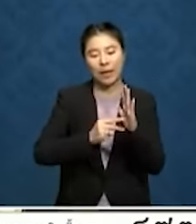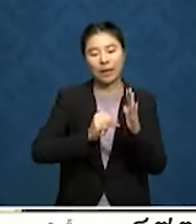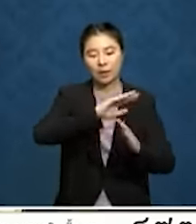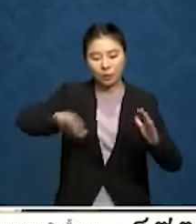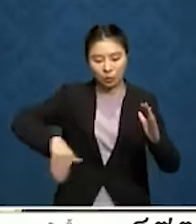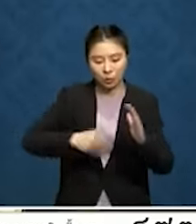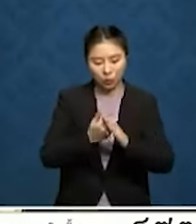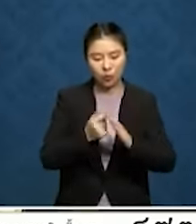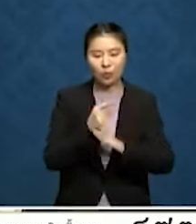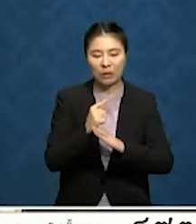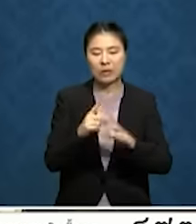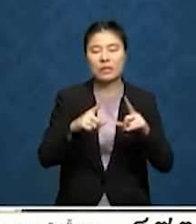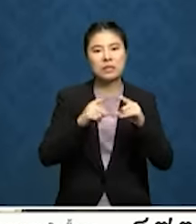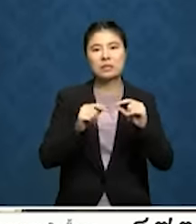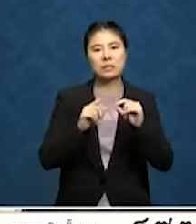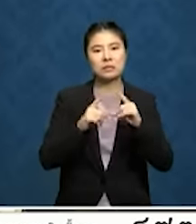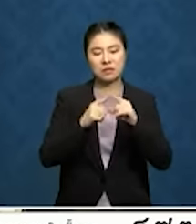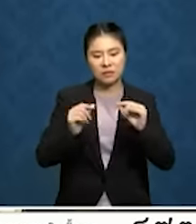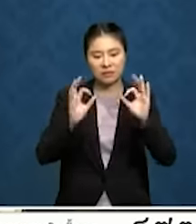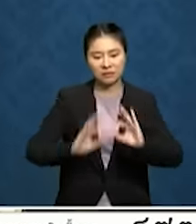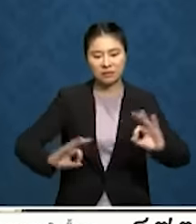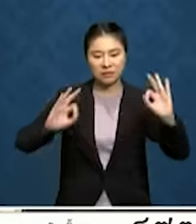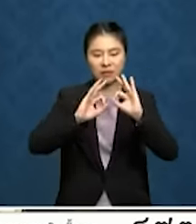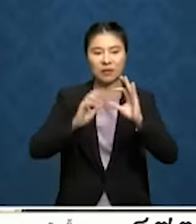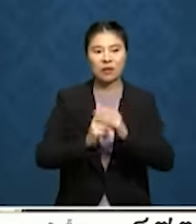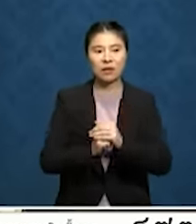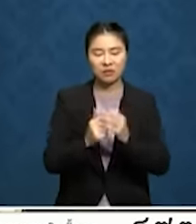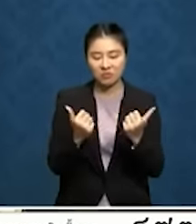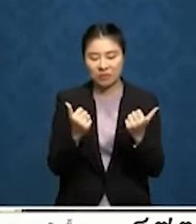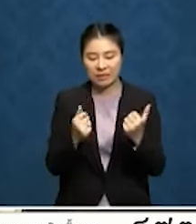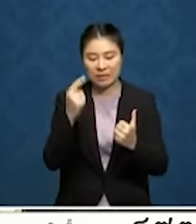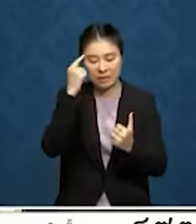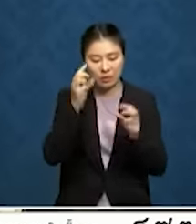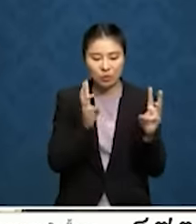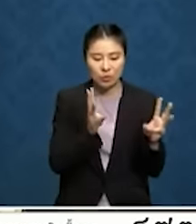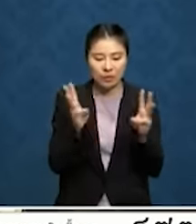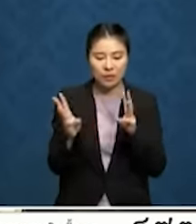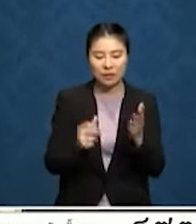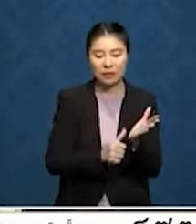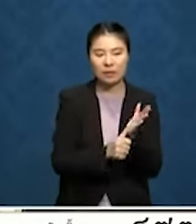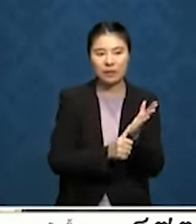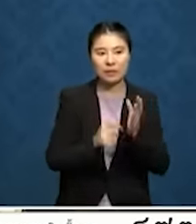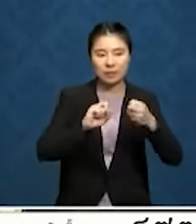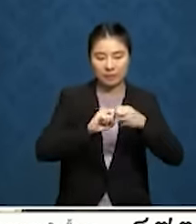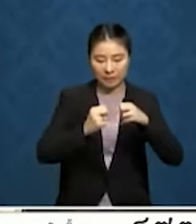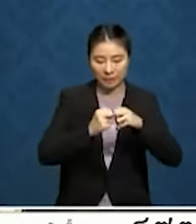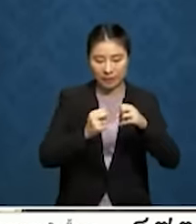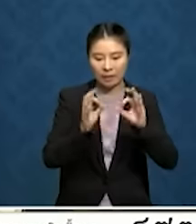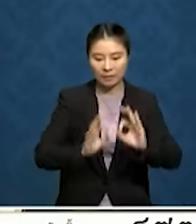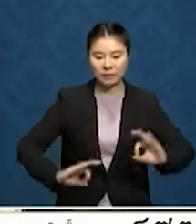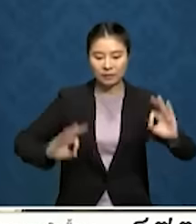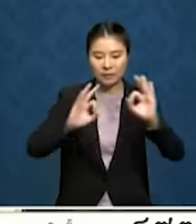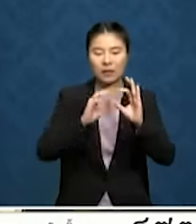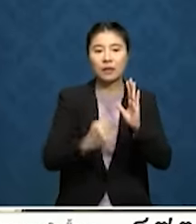วมกันขีดเขียนประวัติศาสตร์ต่อจากนี้เพื่อแก้ไขปัญหาของประเทศที่ต้นต่อทางหากทุกท่านครับนับตั้งแ